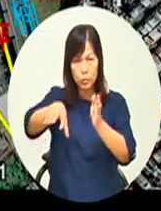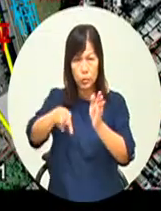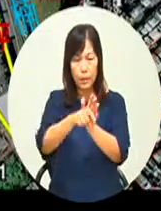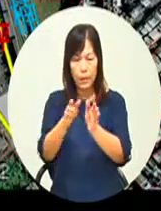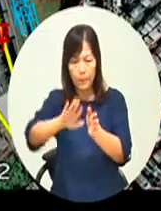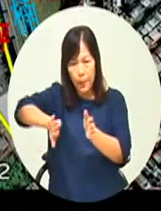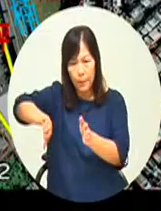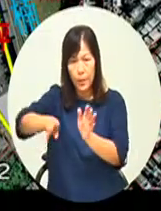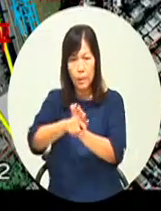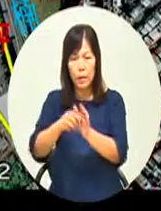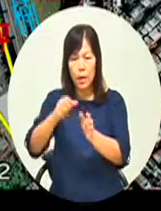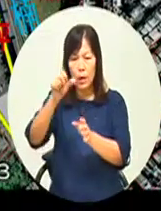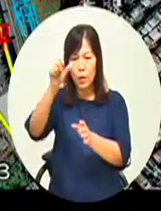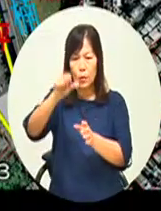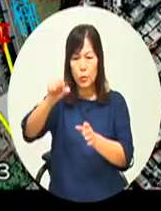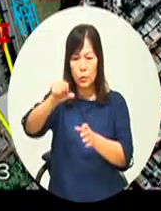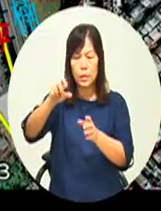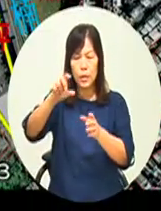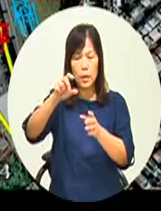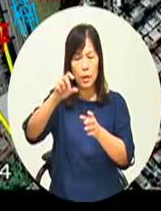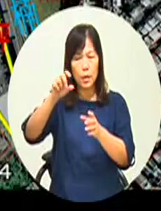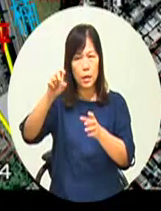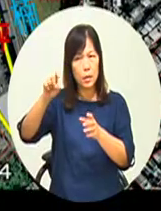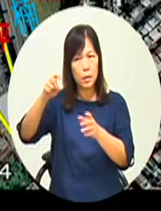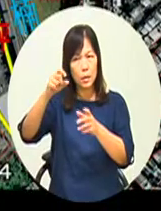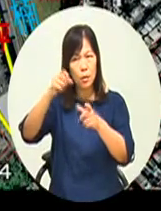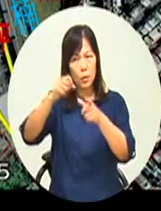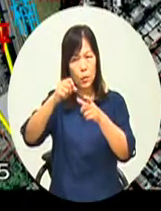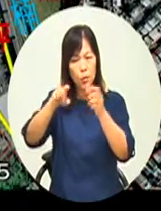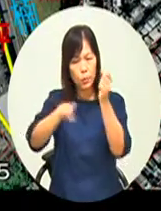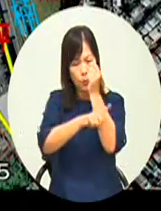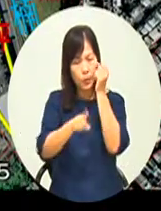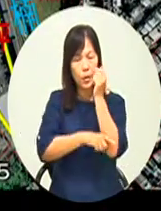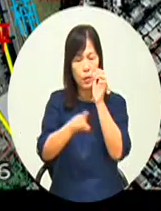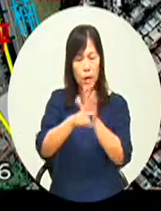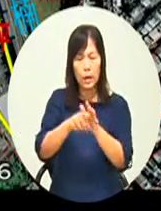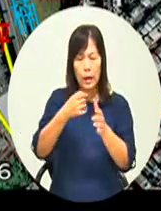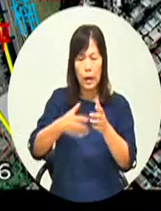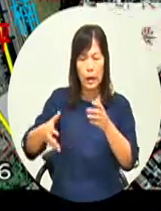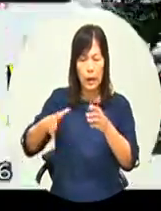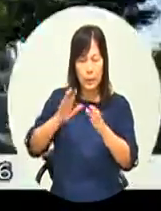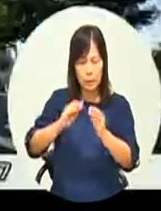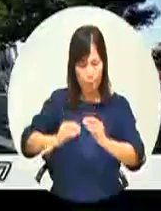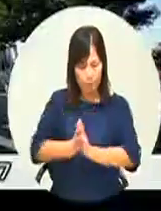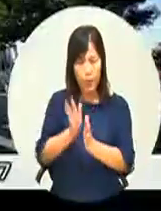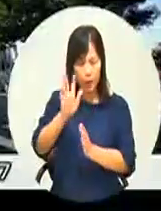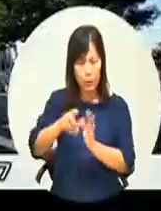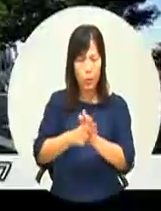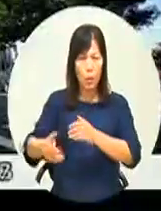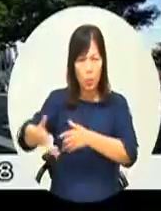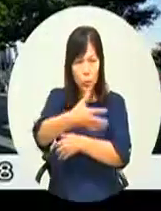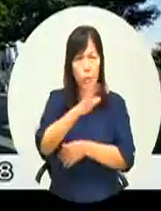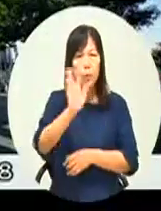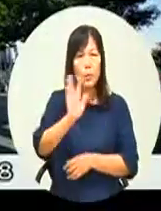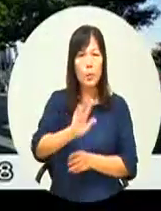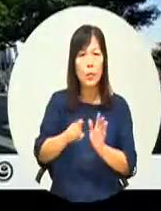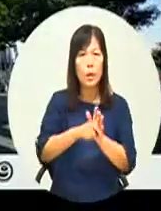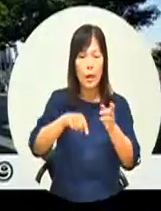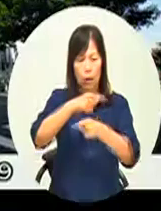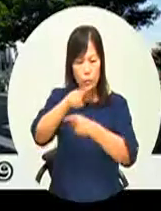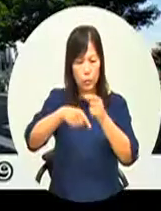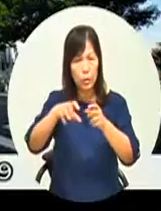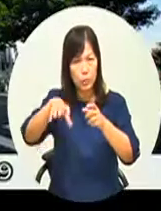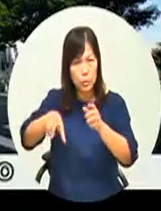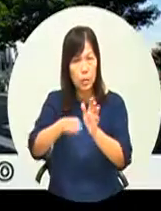面积有5090坪，这个土地也是现成的，不用去征收。那我们的交通转运站它的条